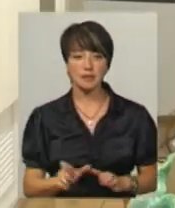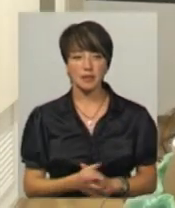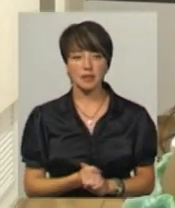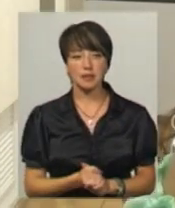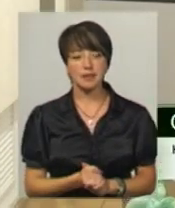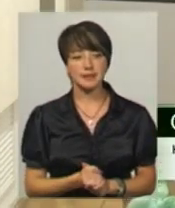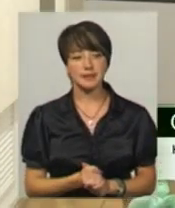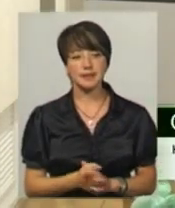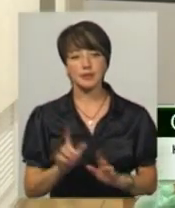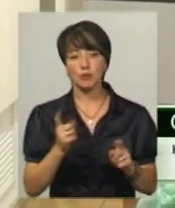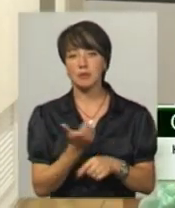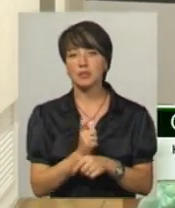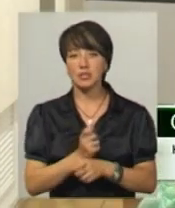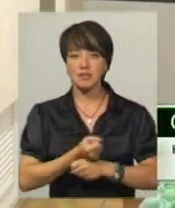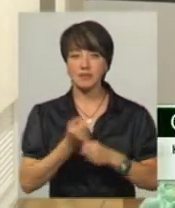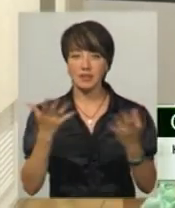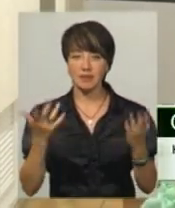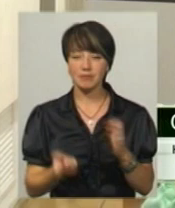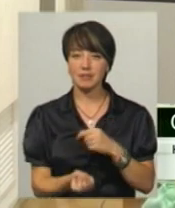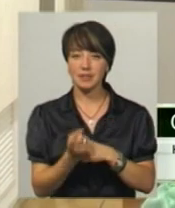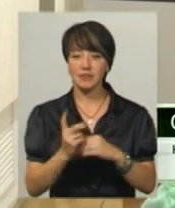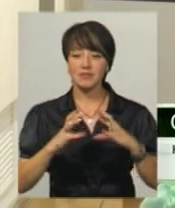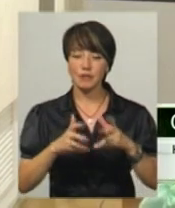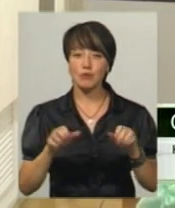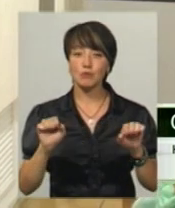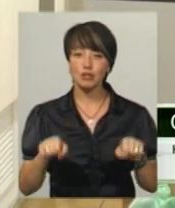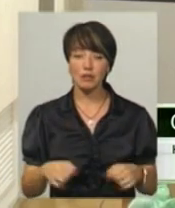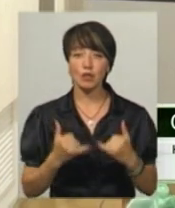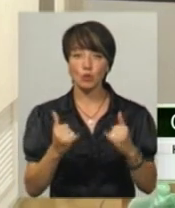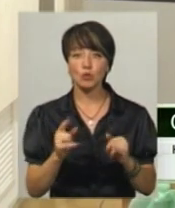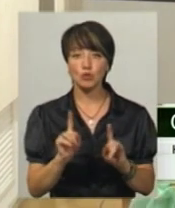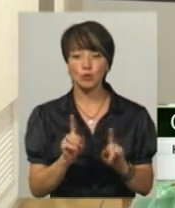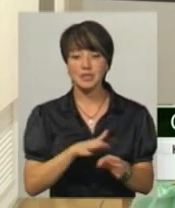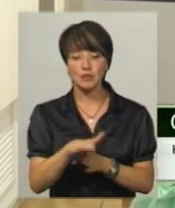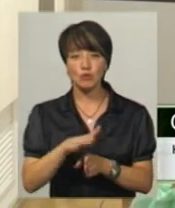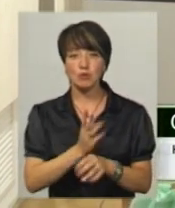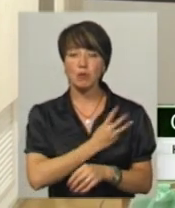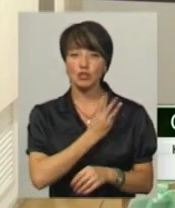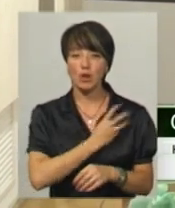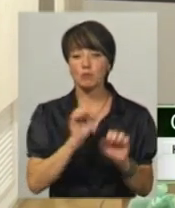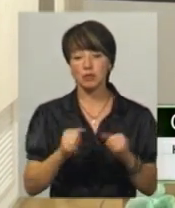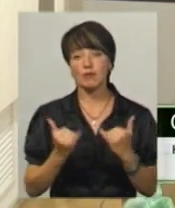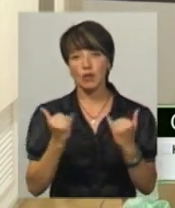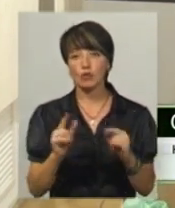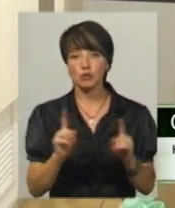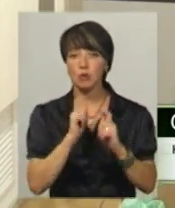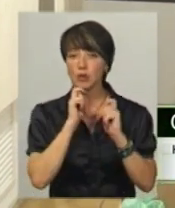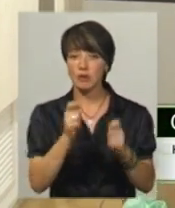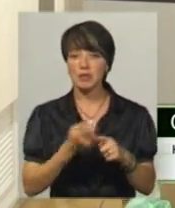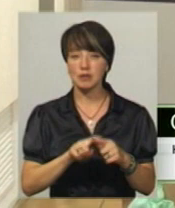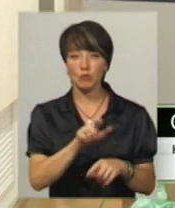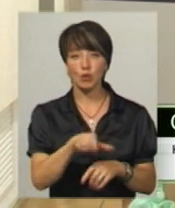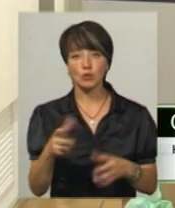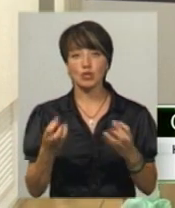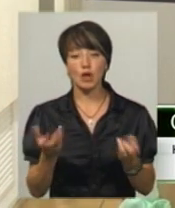Щоб більше світла засвітилося в світі, можливо, для того, щоб здійснювалися бажання, можливо, для того, щоб подарувати цим людям